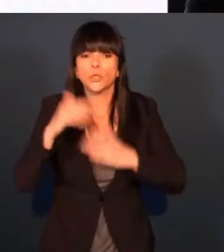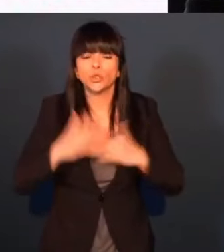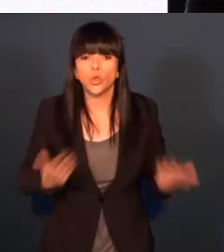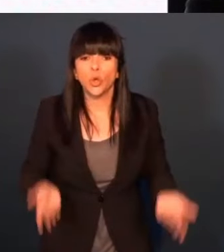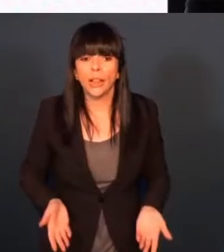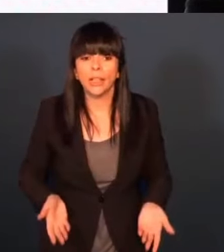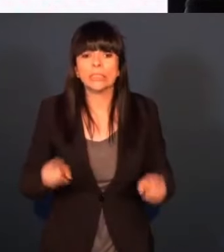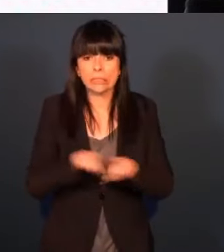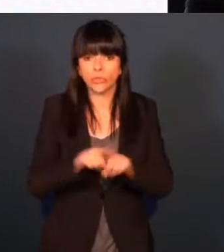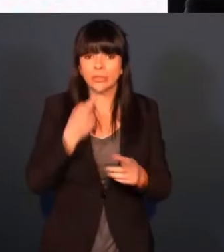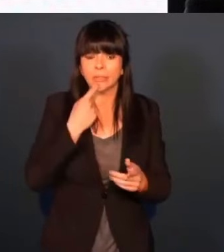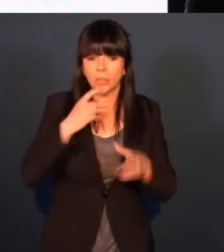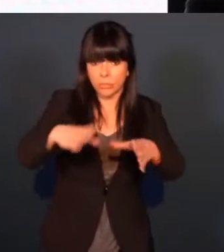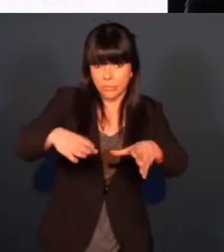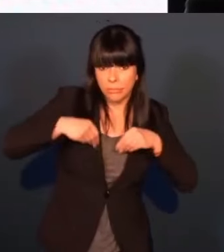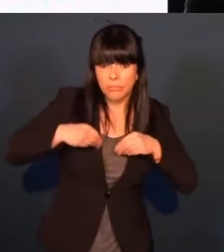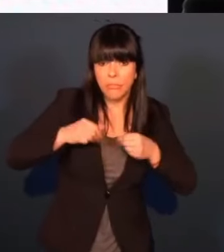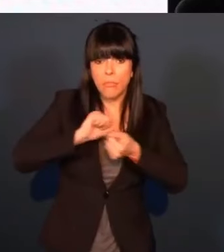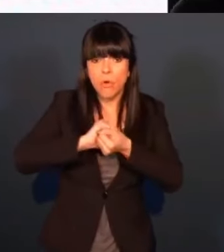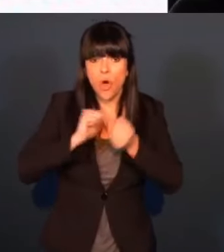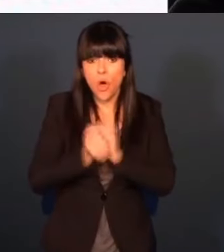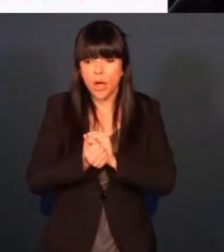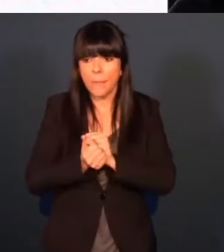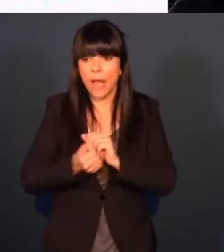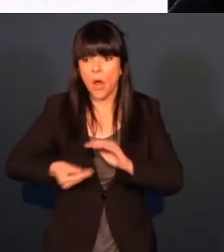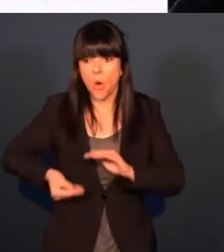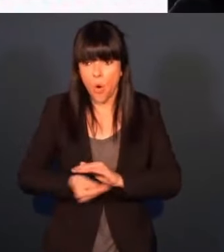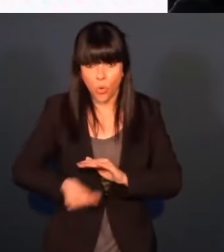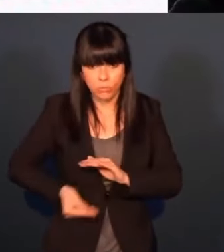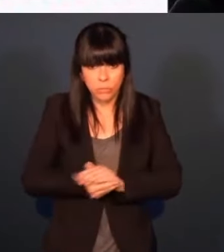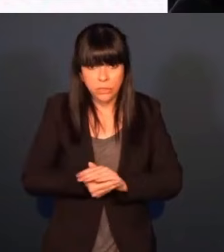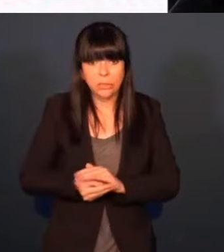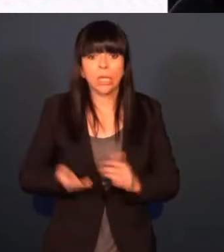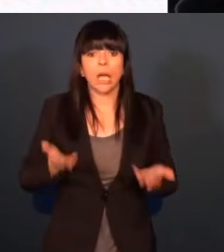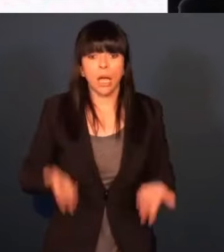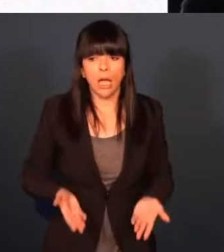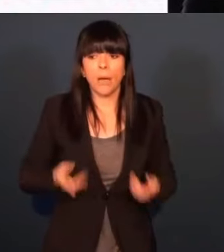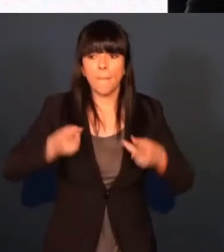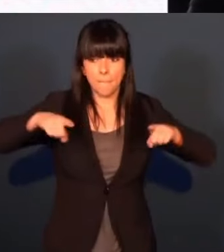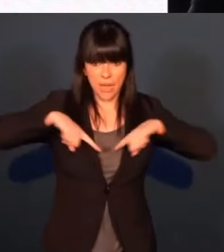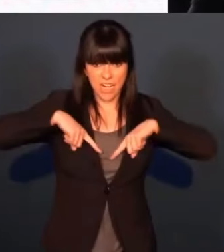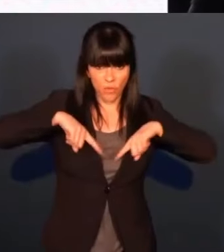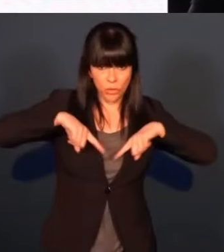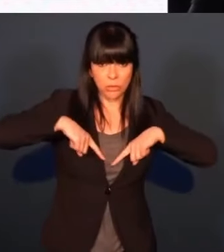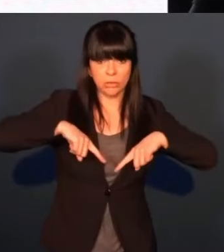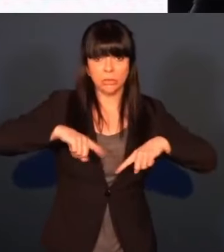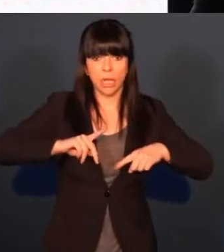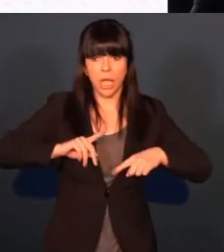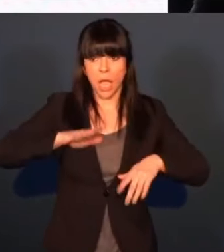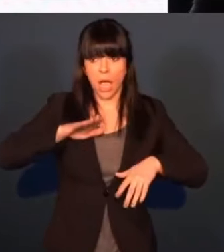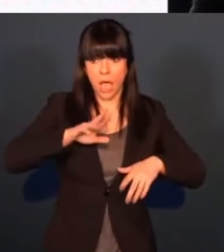Заедно с законите за борба с корупцията, правосъдната система, промените в Конституцията, крачките,